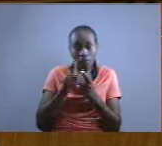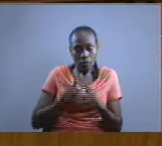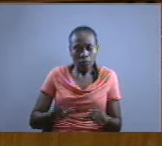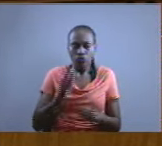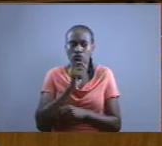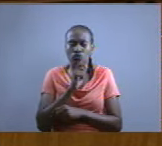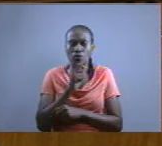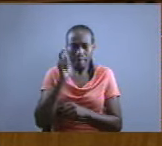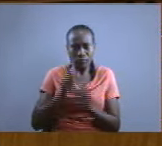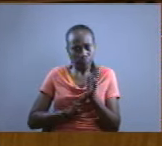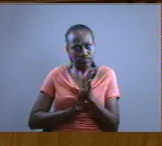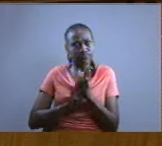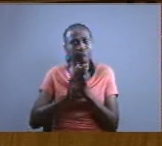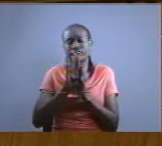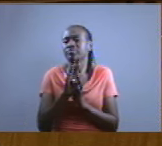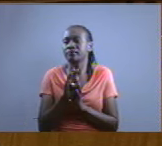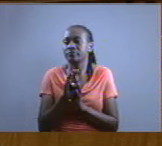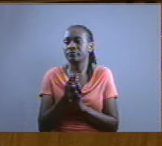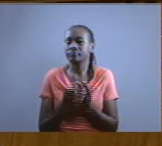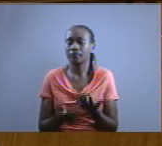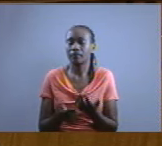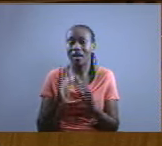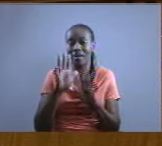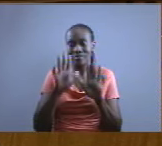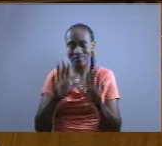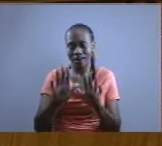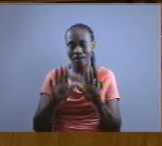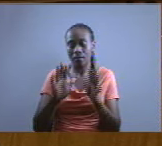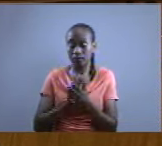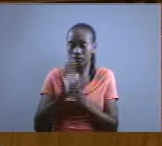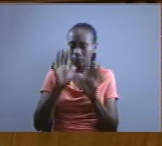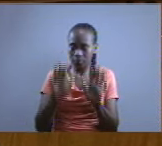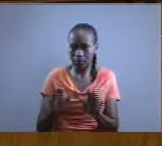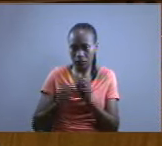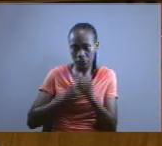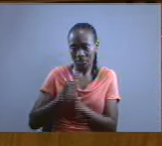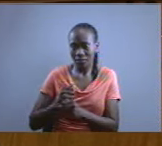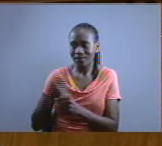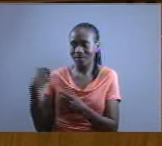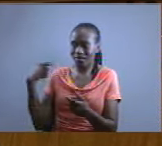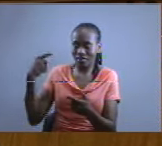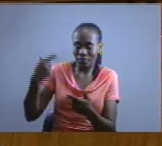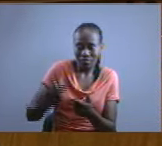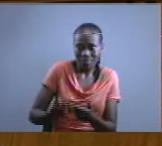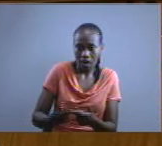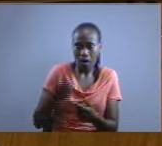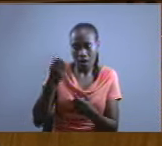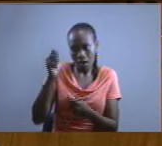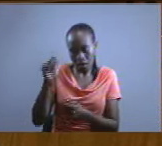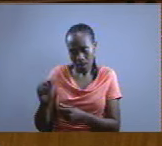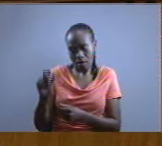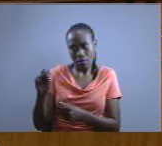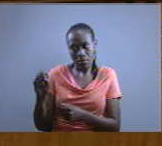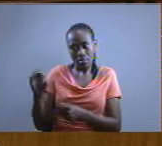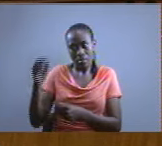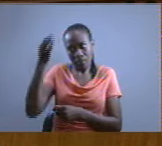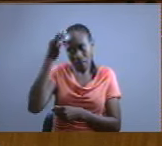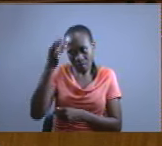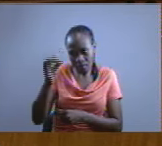19 jaar later is dit die ANC-regering wat daarvoor geveg het dat ons tale